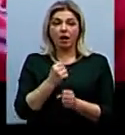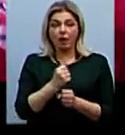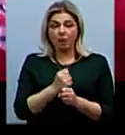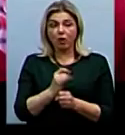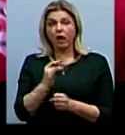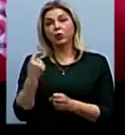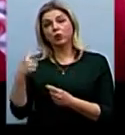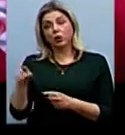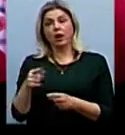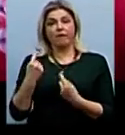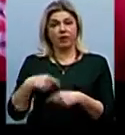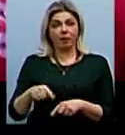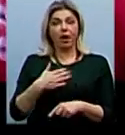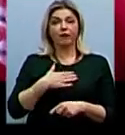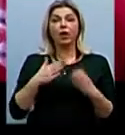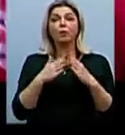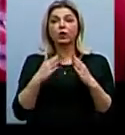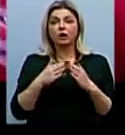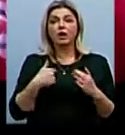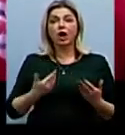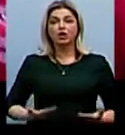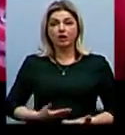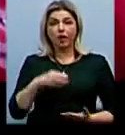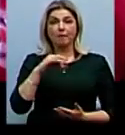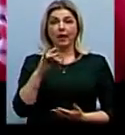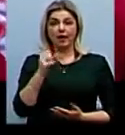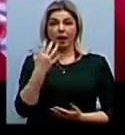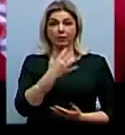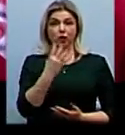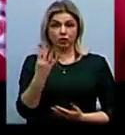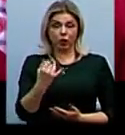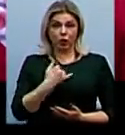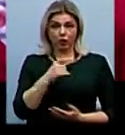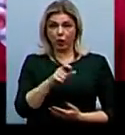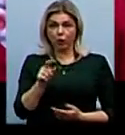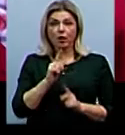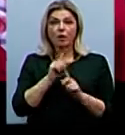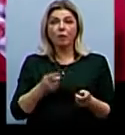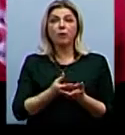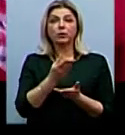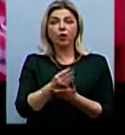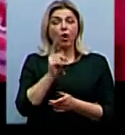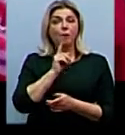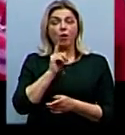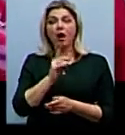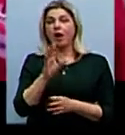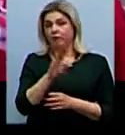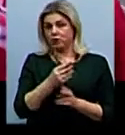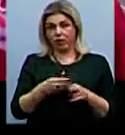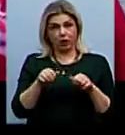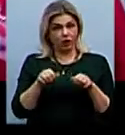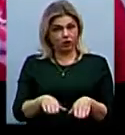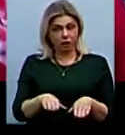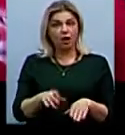інший вимагає. У нашому будинку, я живу на Мира 54, у нас люди не будуть платити, поки все це не вирішиться. Все ж